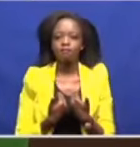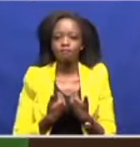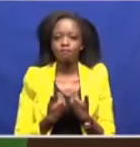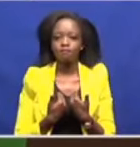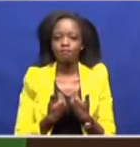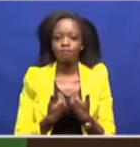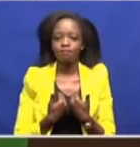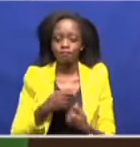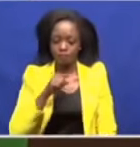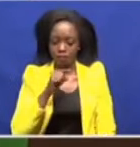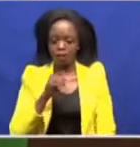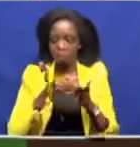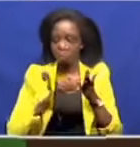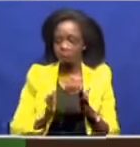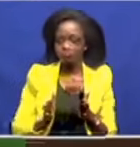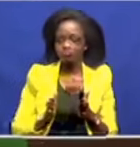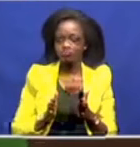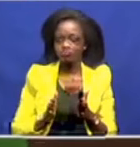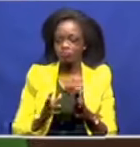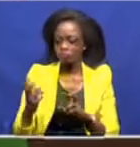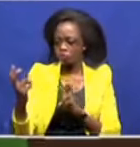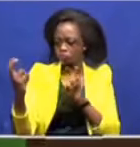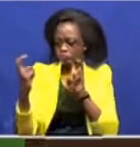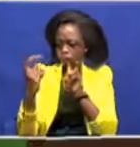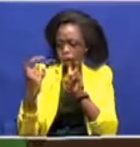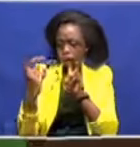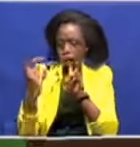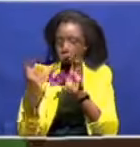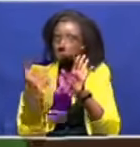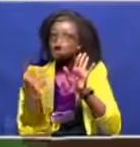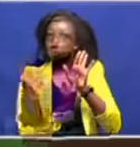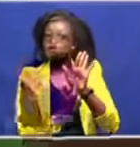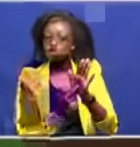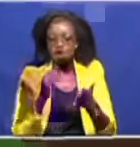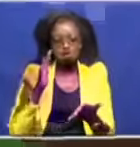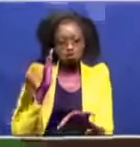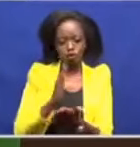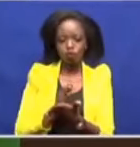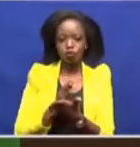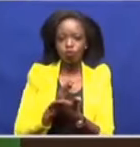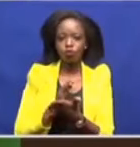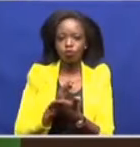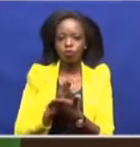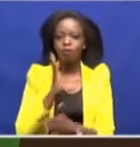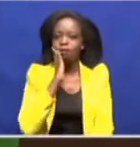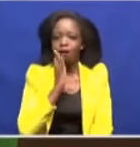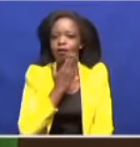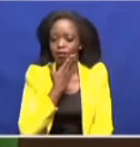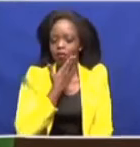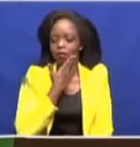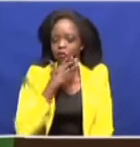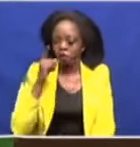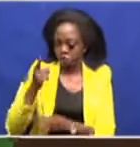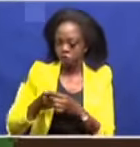This creature grinned at me, showing a toothless mask. The